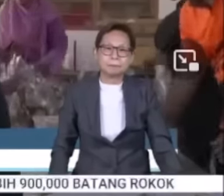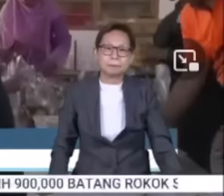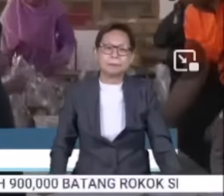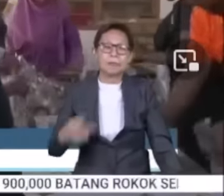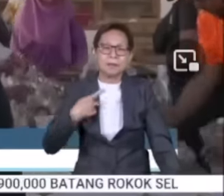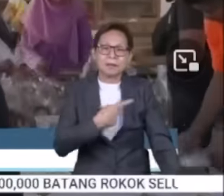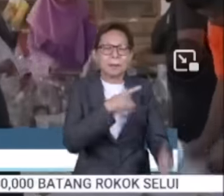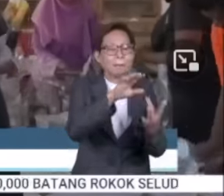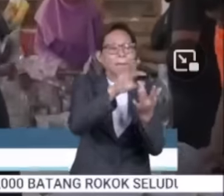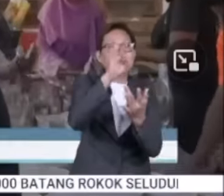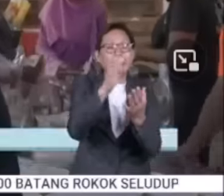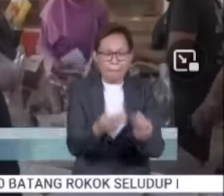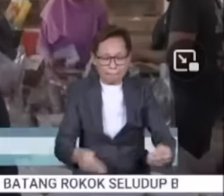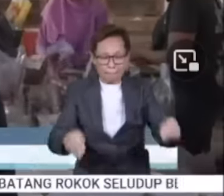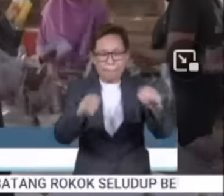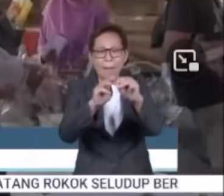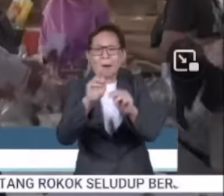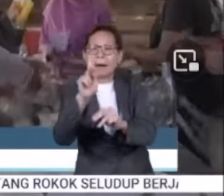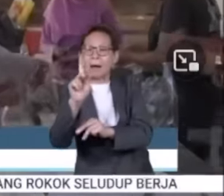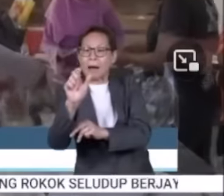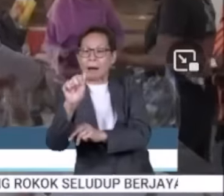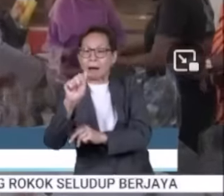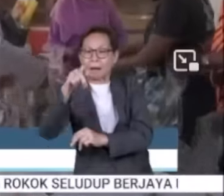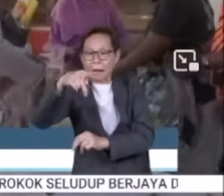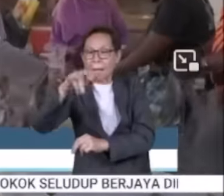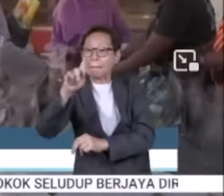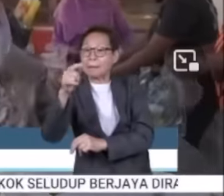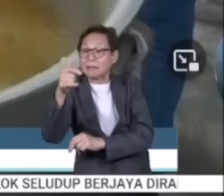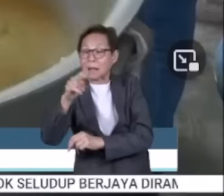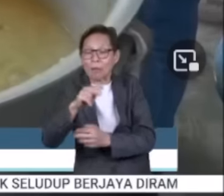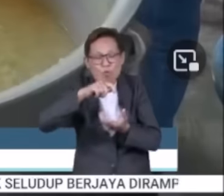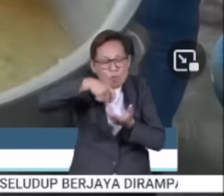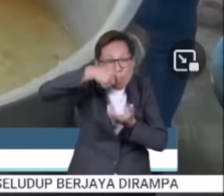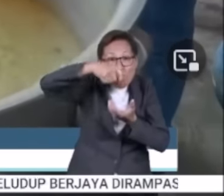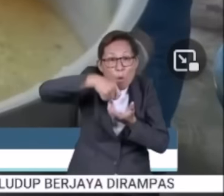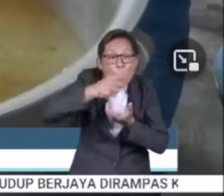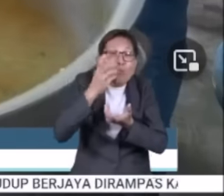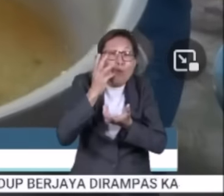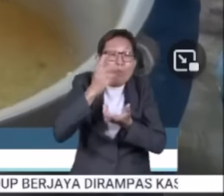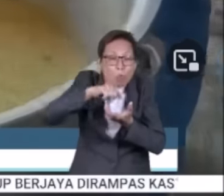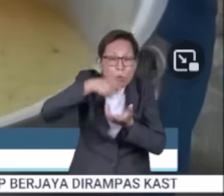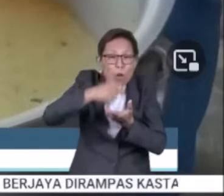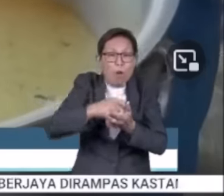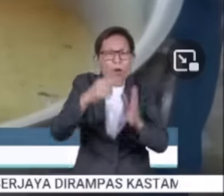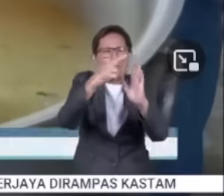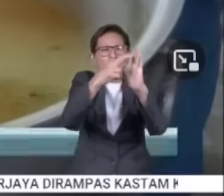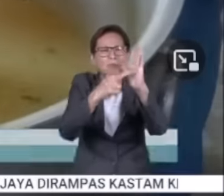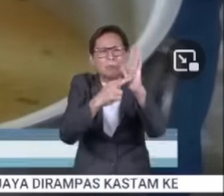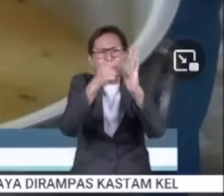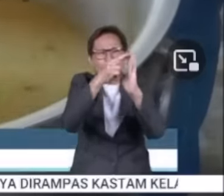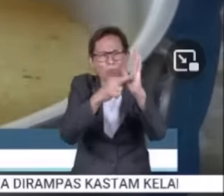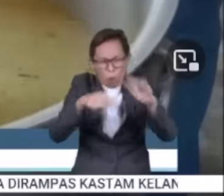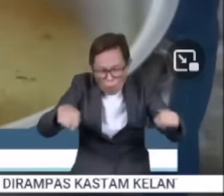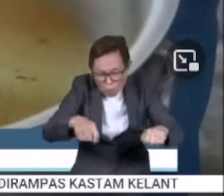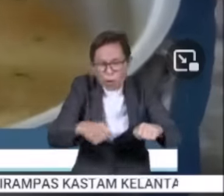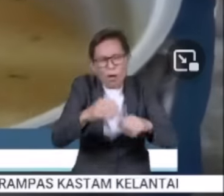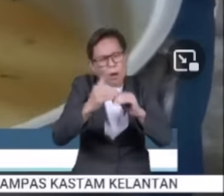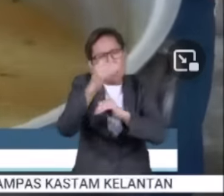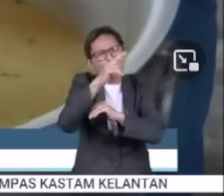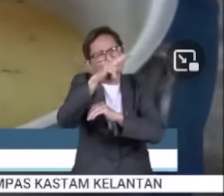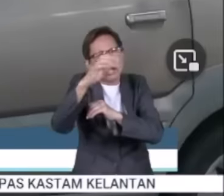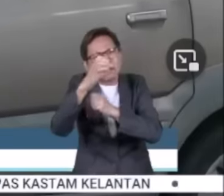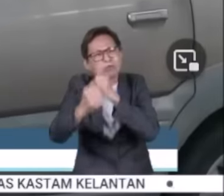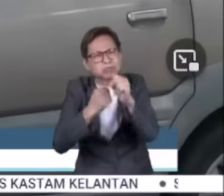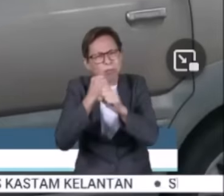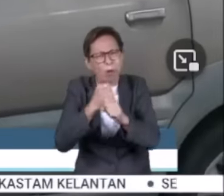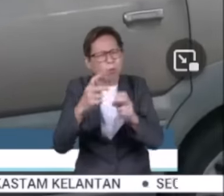Kita memilih Masjid Kapitan Keling kerana bubur ini sendiri, resepinya telah lebih 200 tahun dan amat